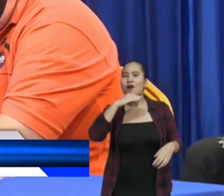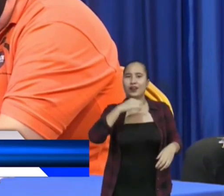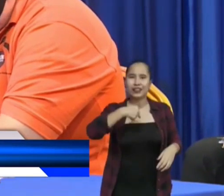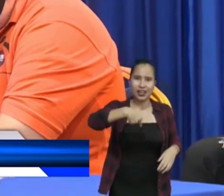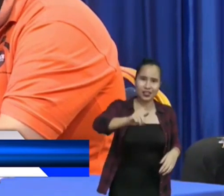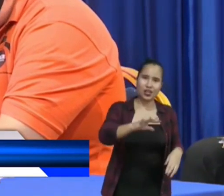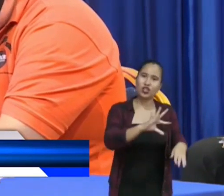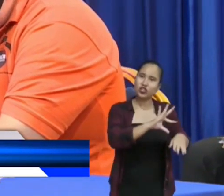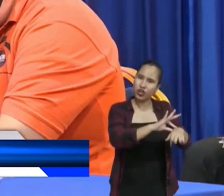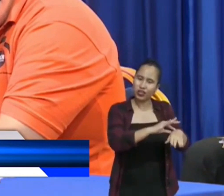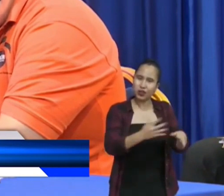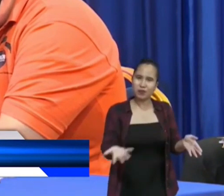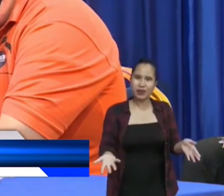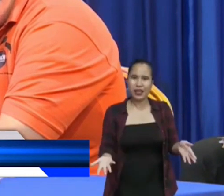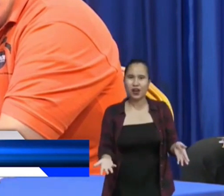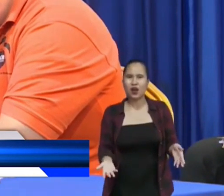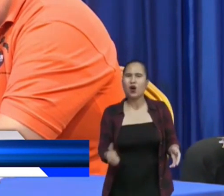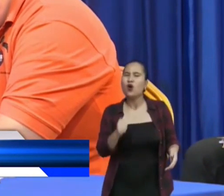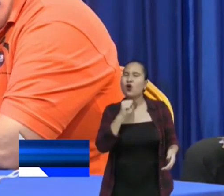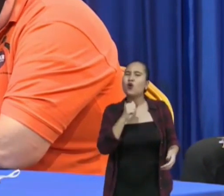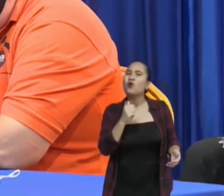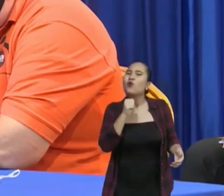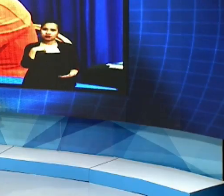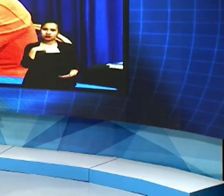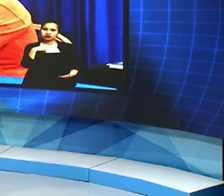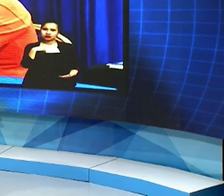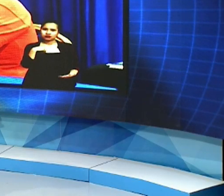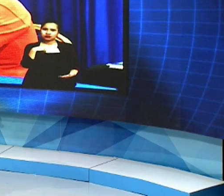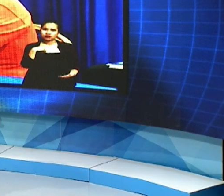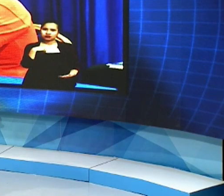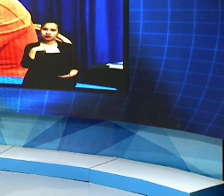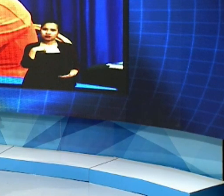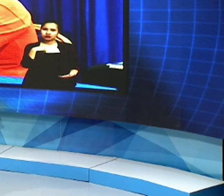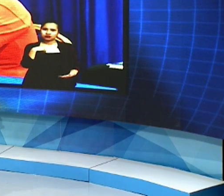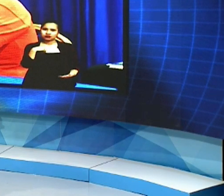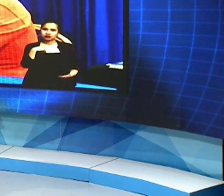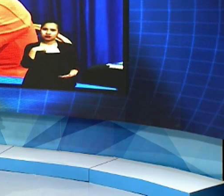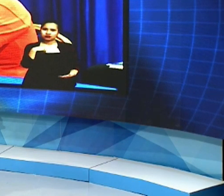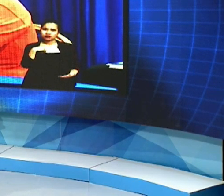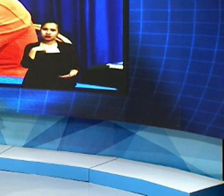zaken. Total lockdown, wat takim ta of zo.